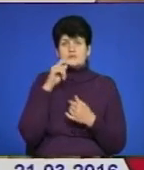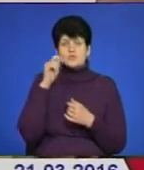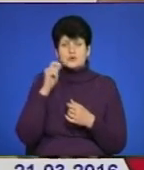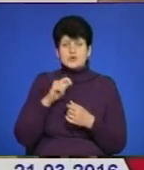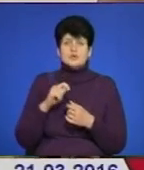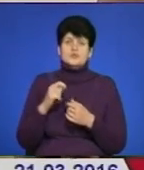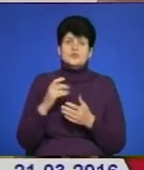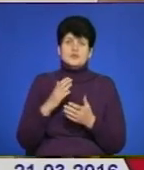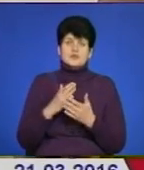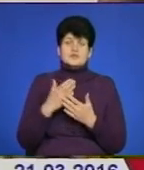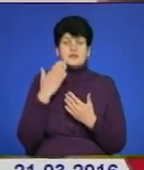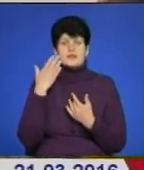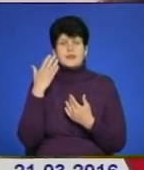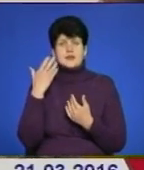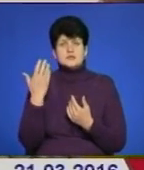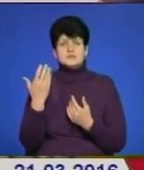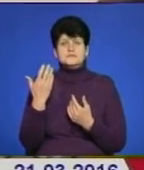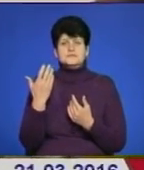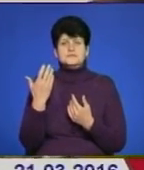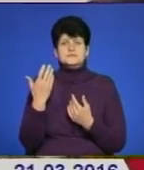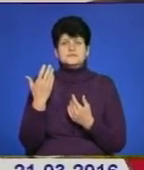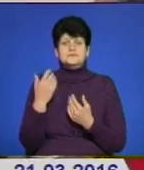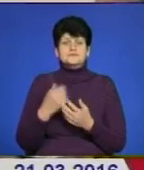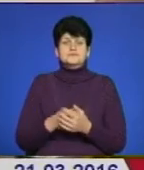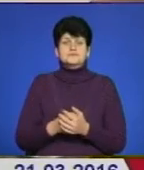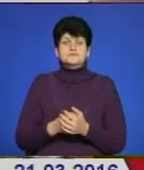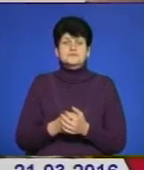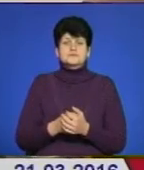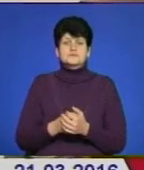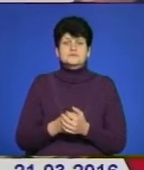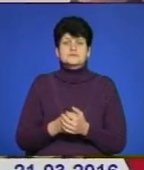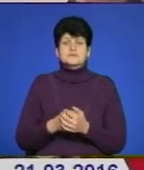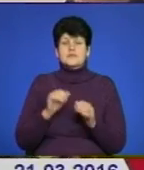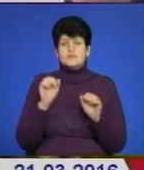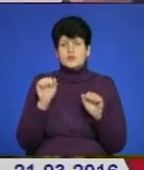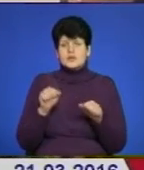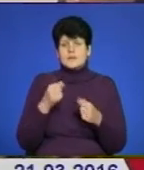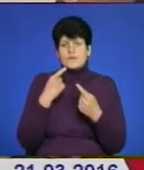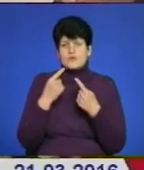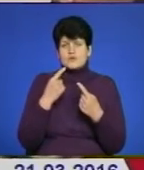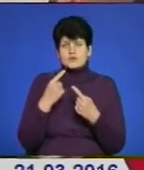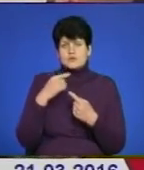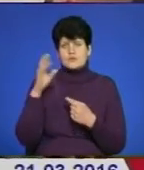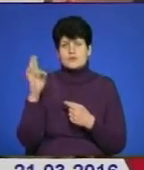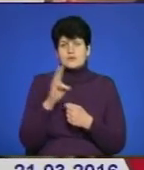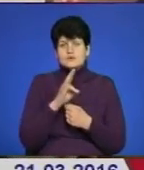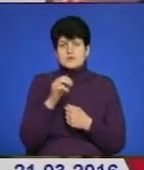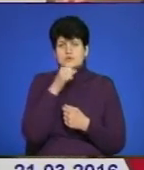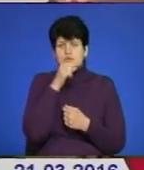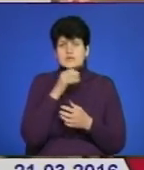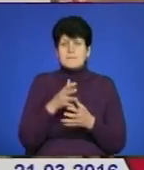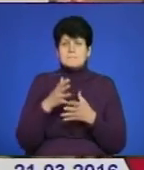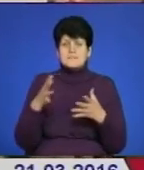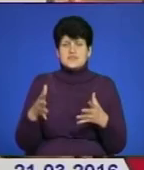стало легше, і ми могли поговорити про оця, про свого дідуся більш